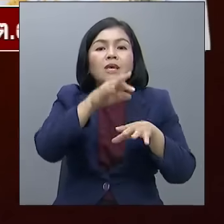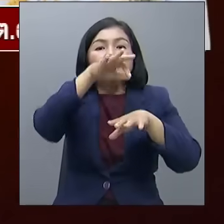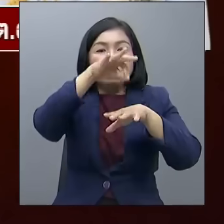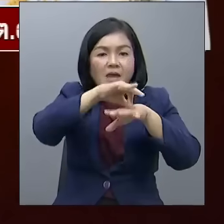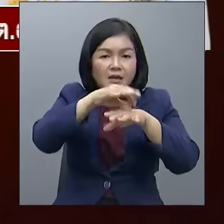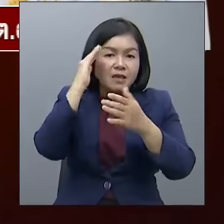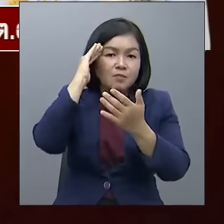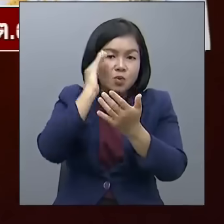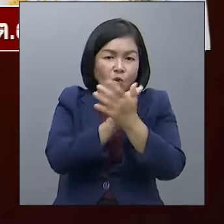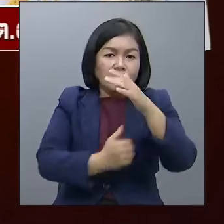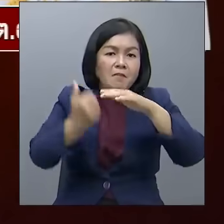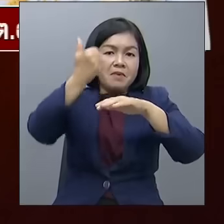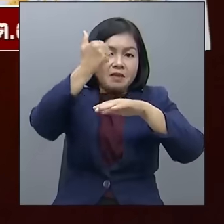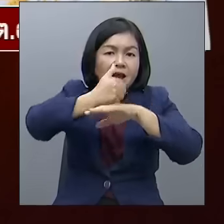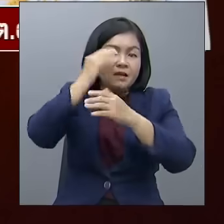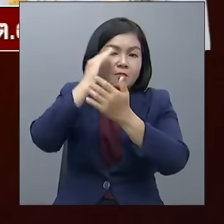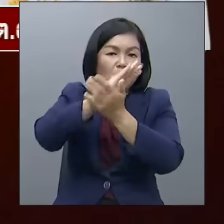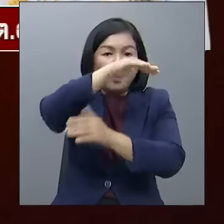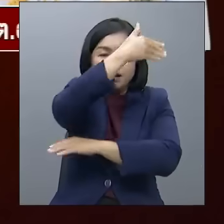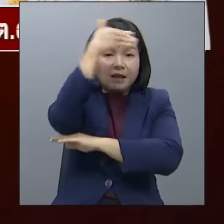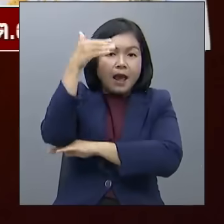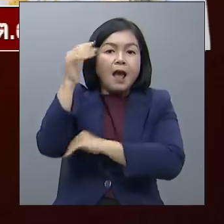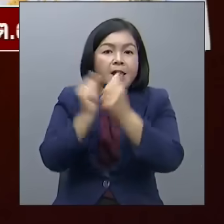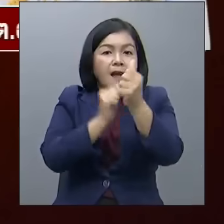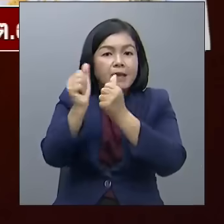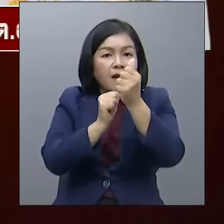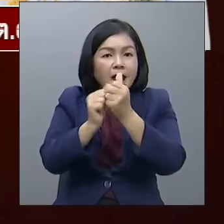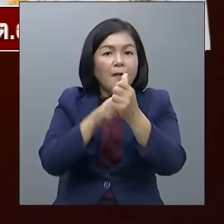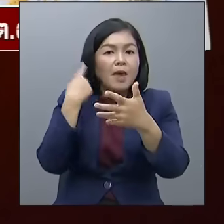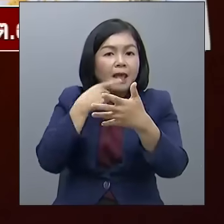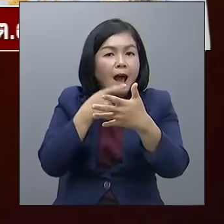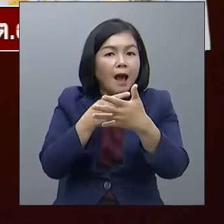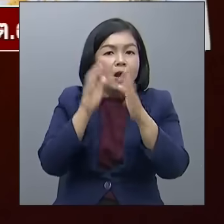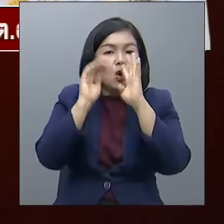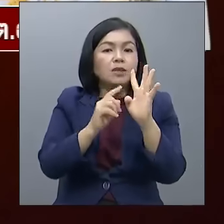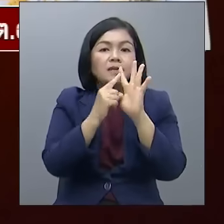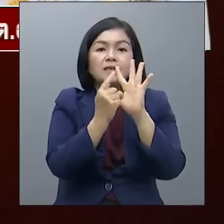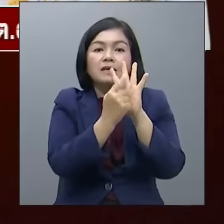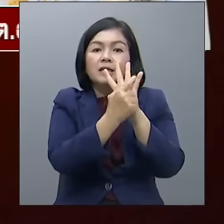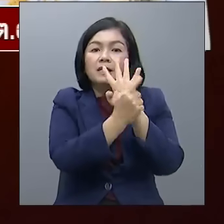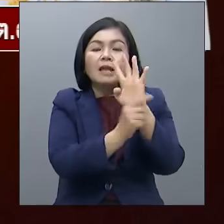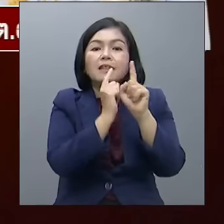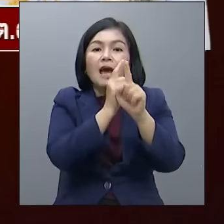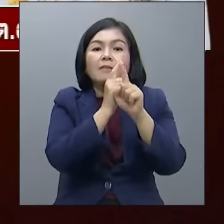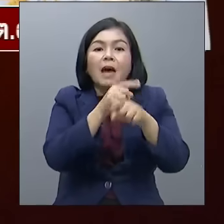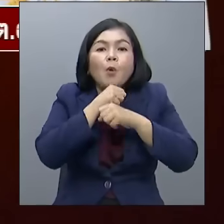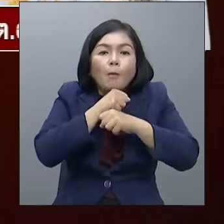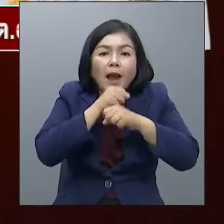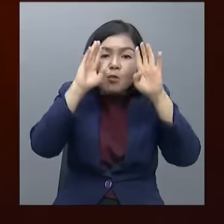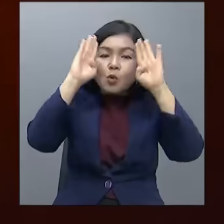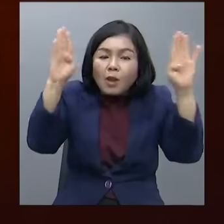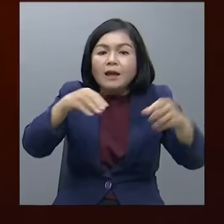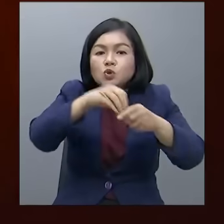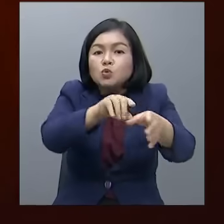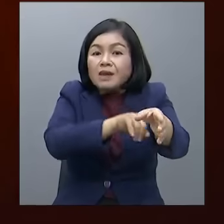ตำรวจค่ะพบว่าแคนดิเดตชิงเก้าอี้ผบ.คนถัดไปมี4รายชื่อเรียงไปตามอาวุโสลำดับ